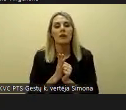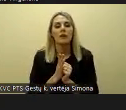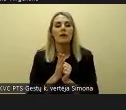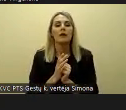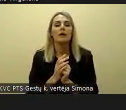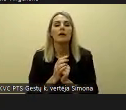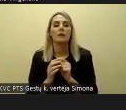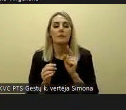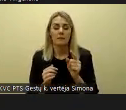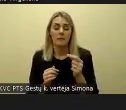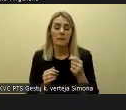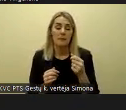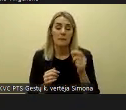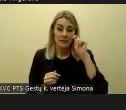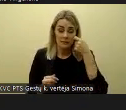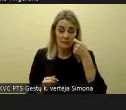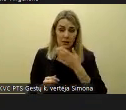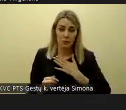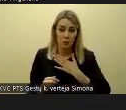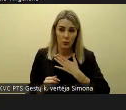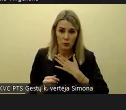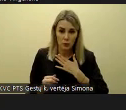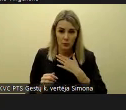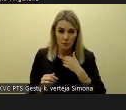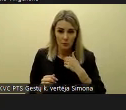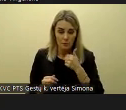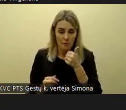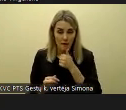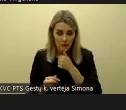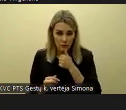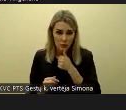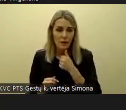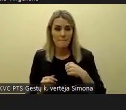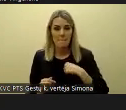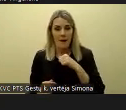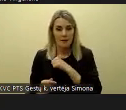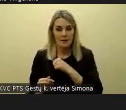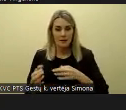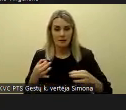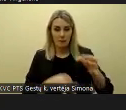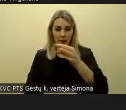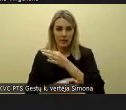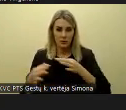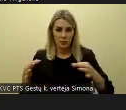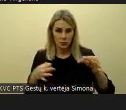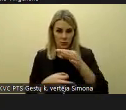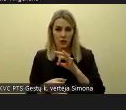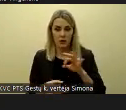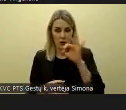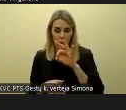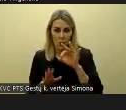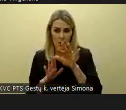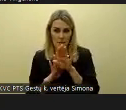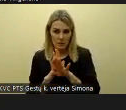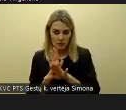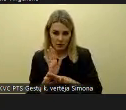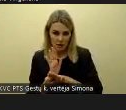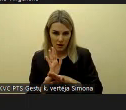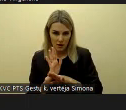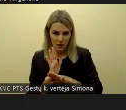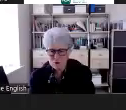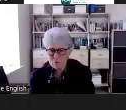pateiktus pavyzdžius, bet taip, padiskutuokite apie programos darną, kuri aktuali jūsų